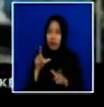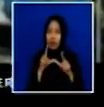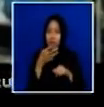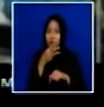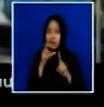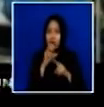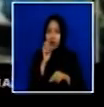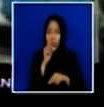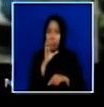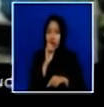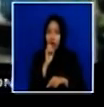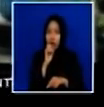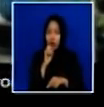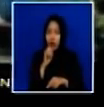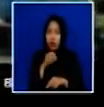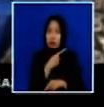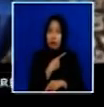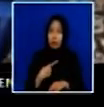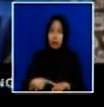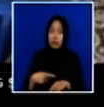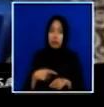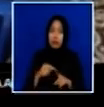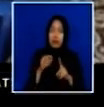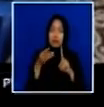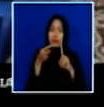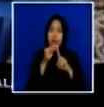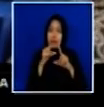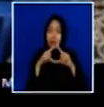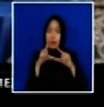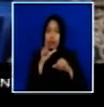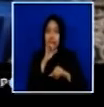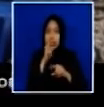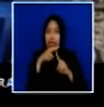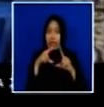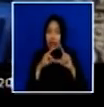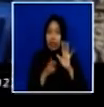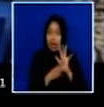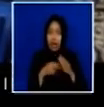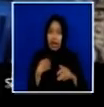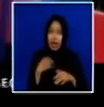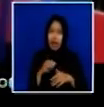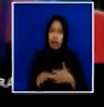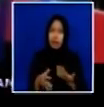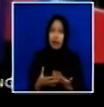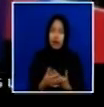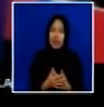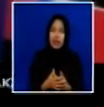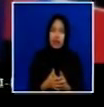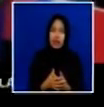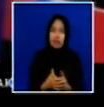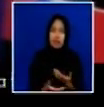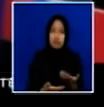Kabupaten Pacitan ini dengan melaksanakan atau memberi sedikit